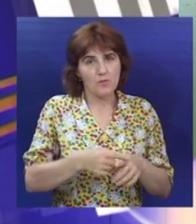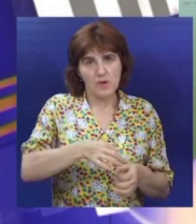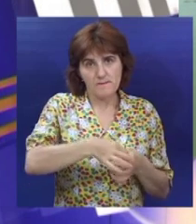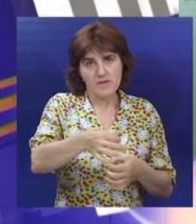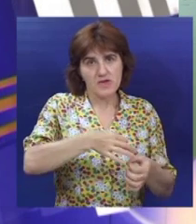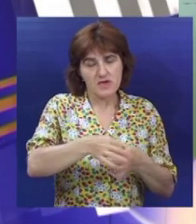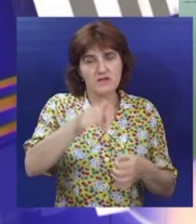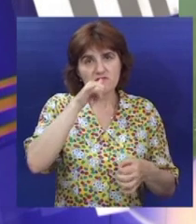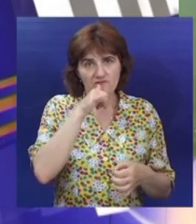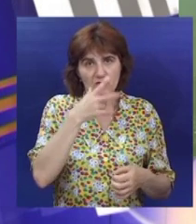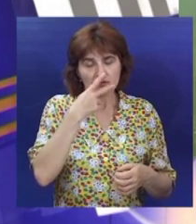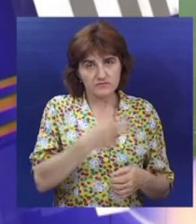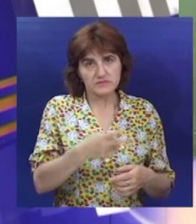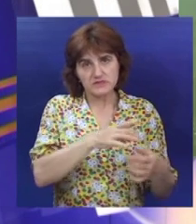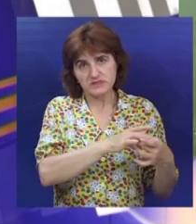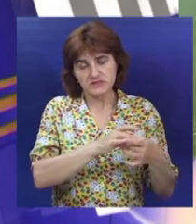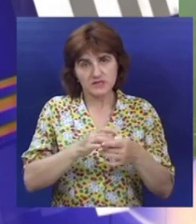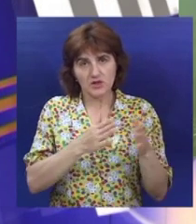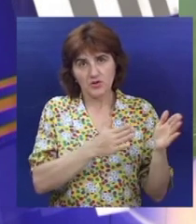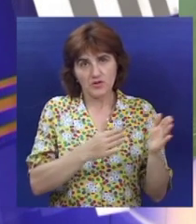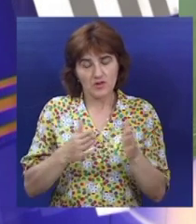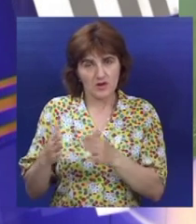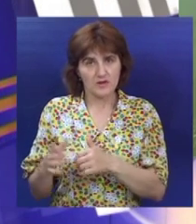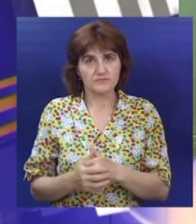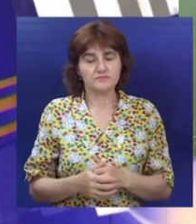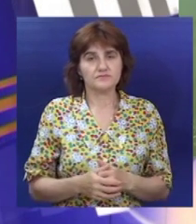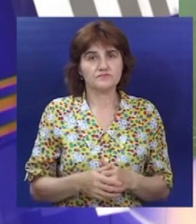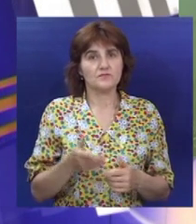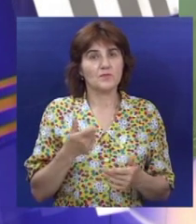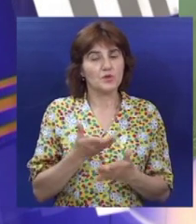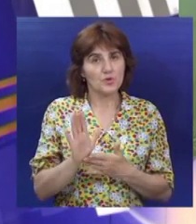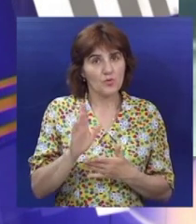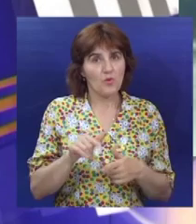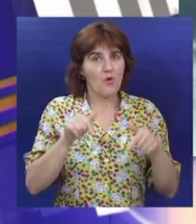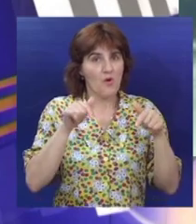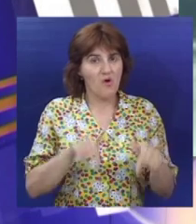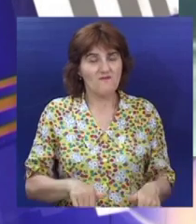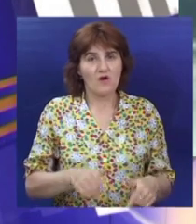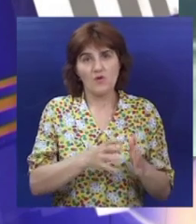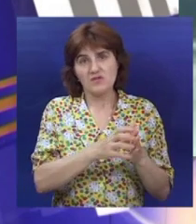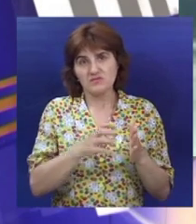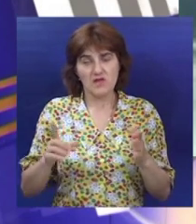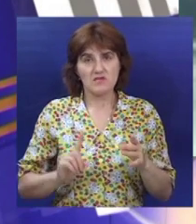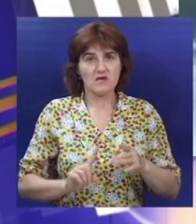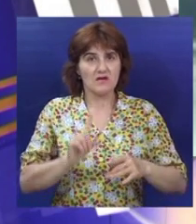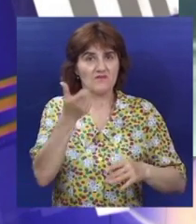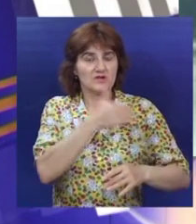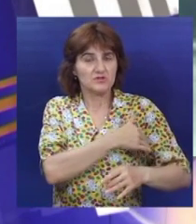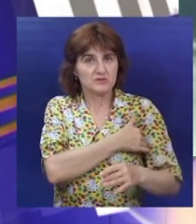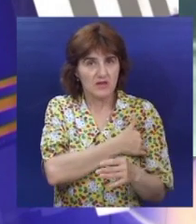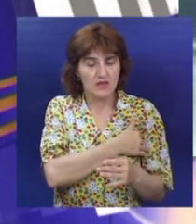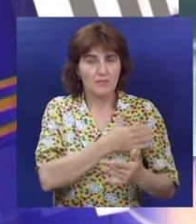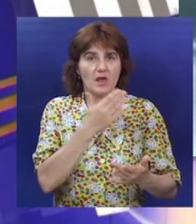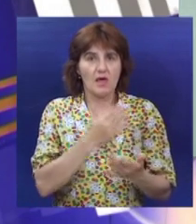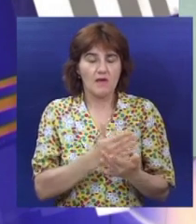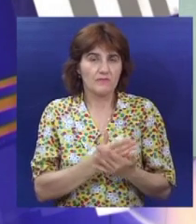proslede nadležnima u preduzeću Park Palić i Zavodu za javno zdravlje u Subotici. Ukoliko potraju ovako visoke temperature i dođe